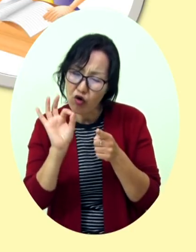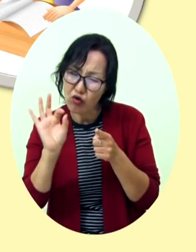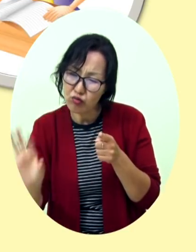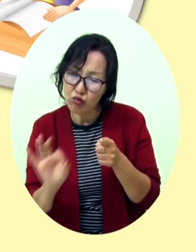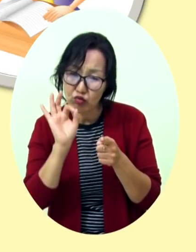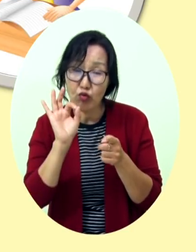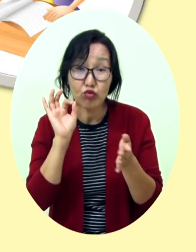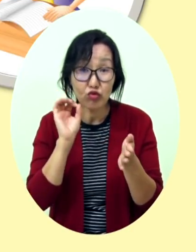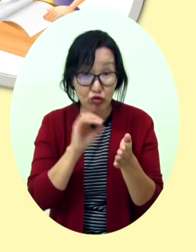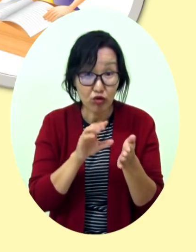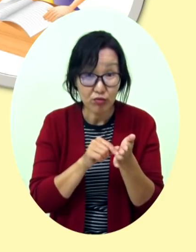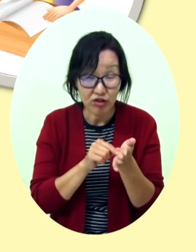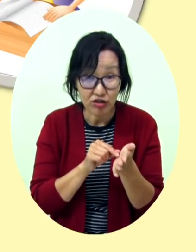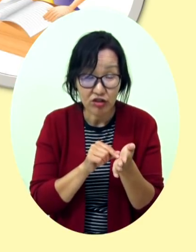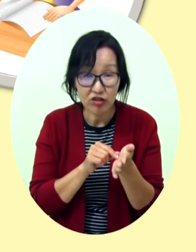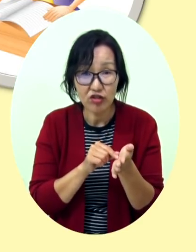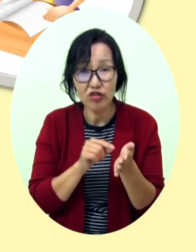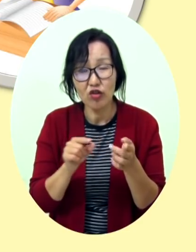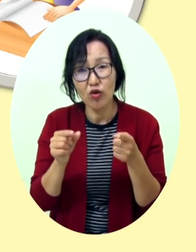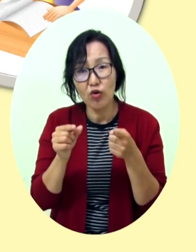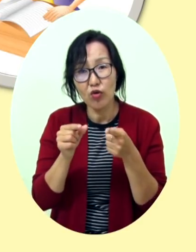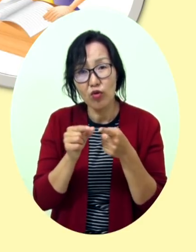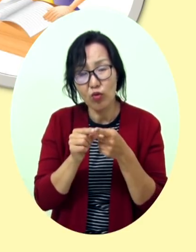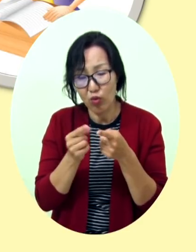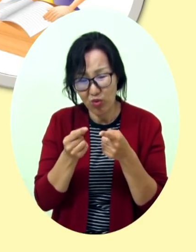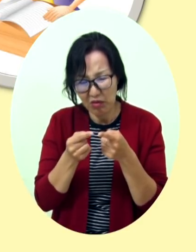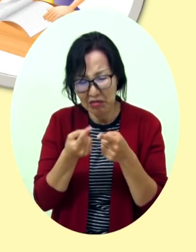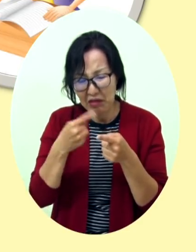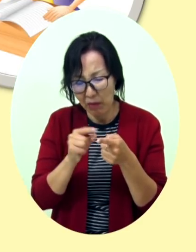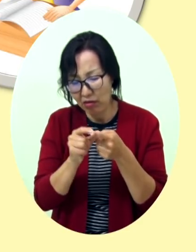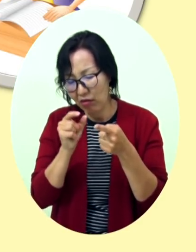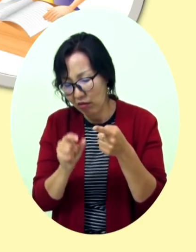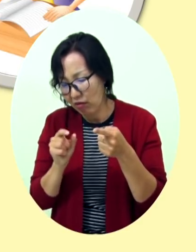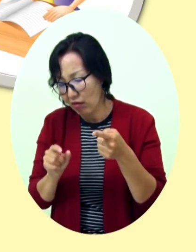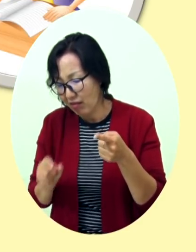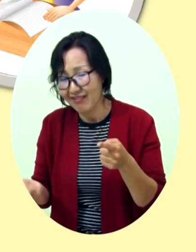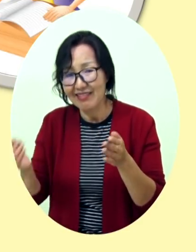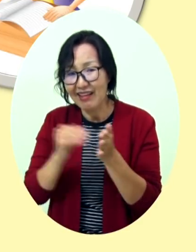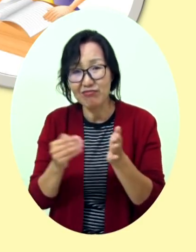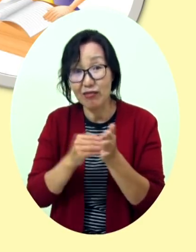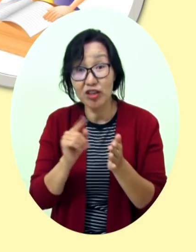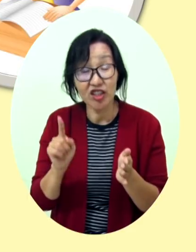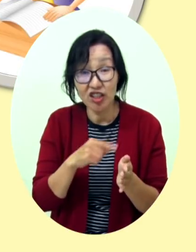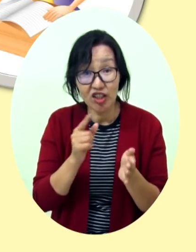нь чухал. Мөн үгийг, нөхцөлийг давтахгүй байхад анхаараарай.